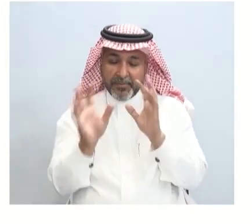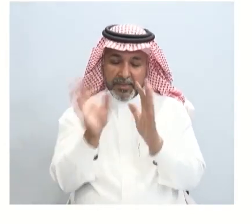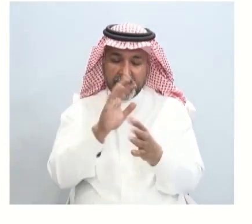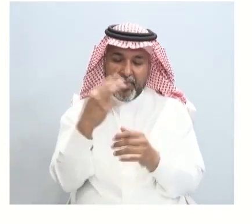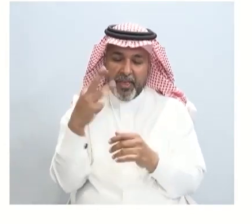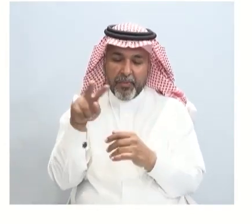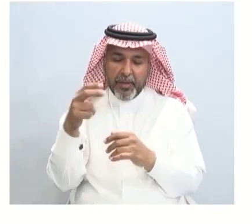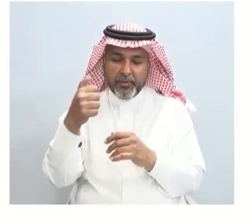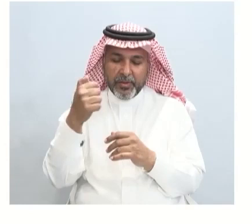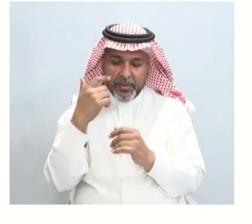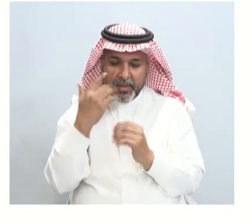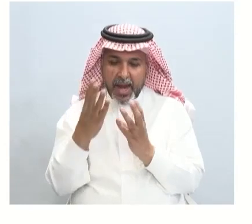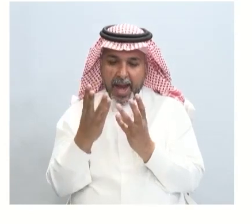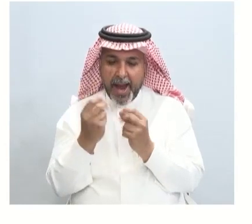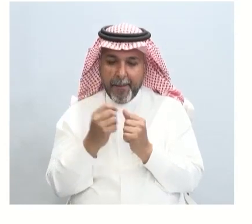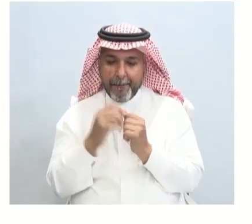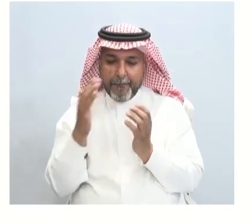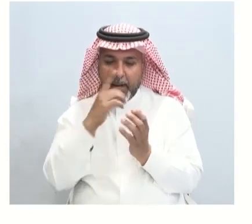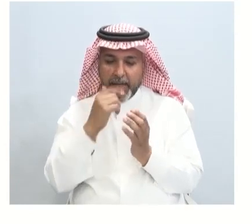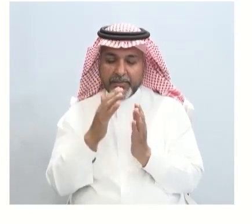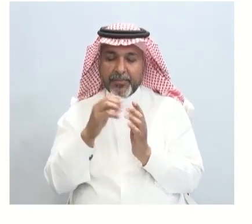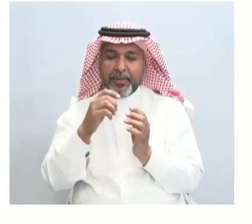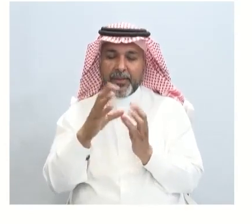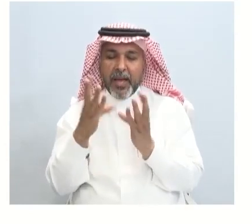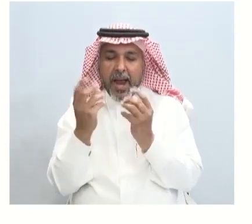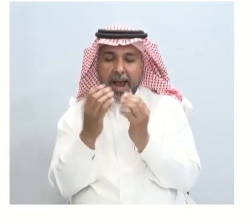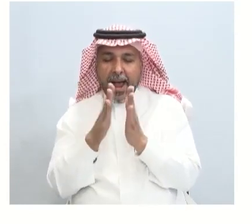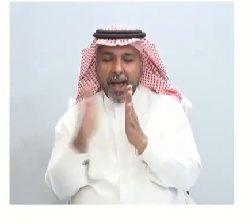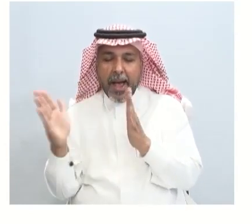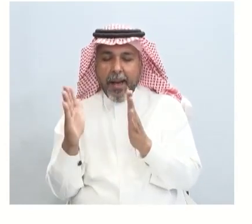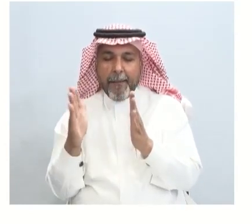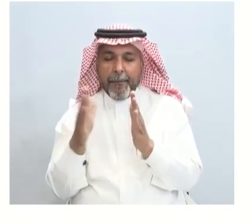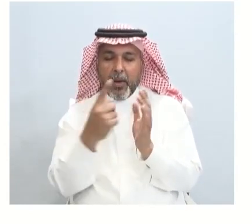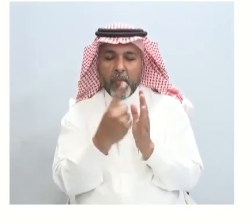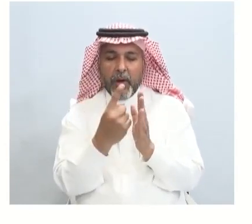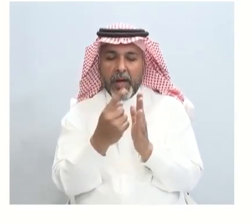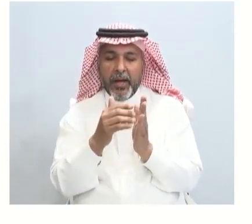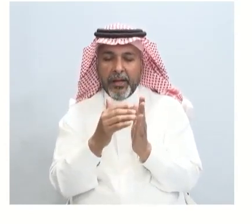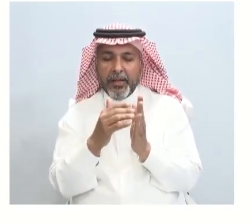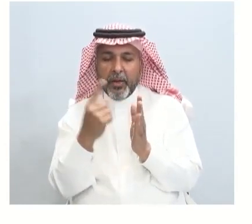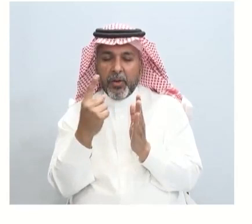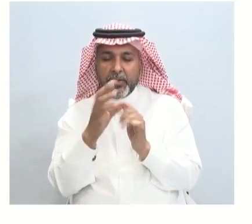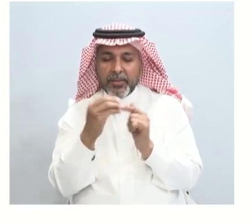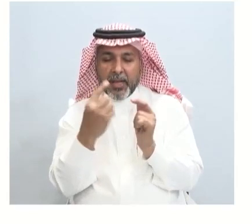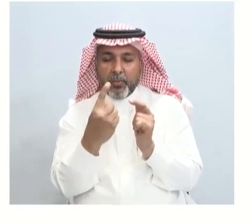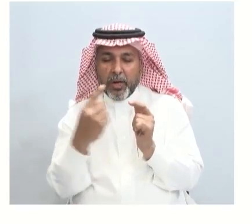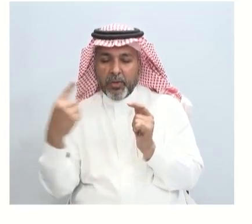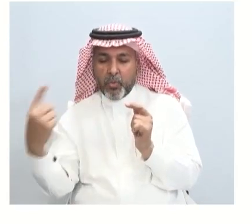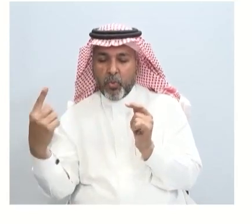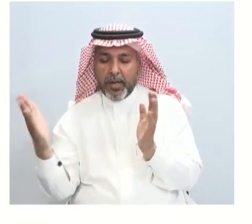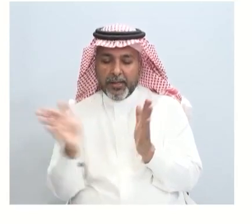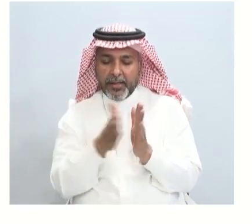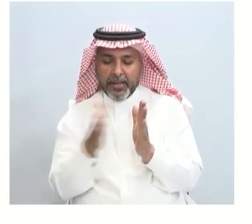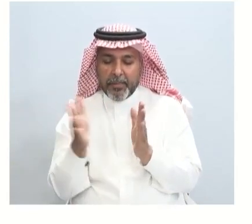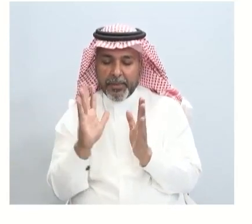معرفه المدى حيكون للاعداد اللي اكبر من واحد والاعداد اللي تكون اقل من سالب واحد والمجال حيكون جميع الزوايا ما